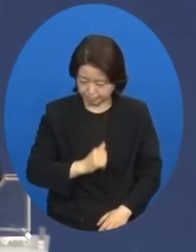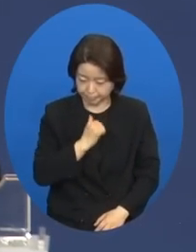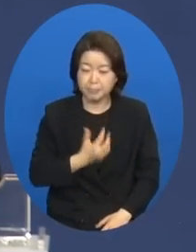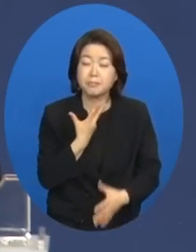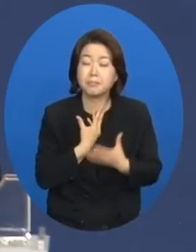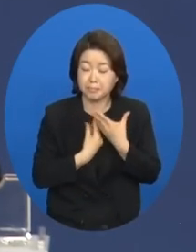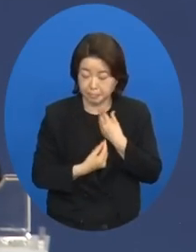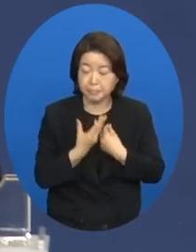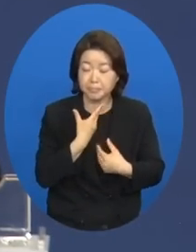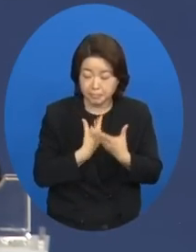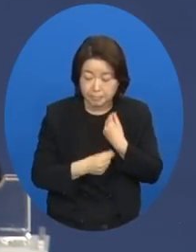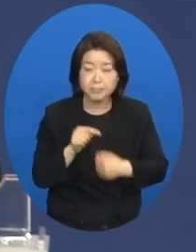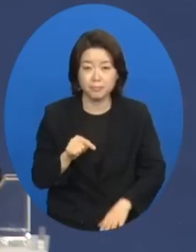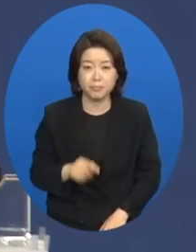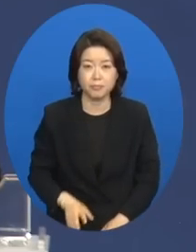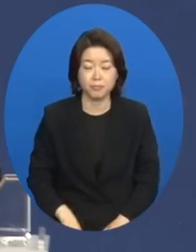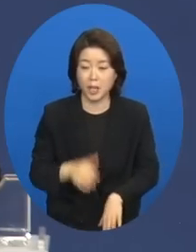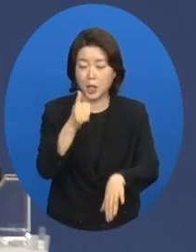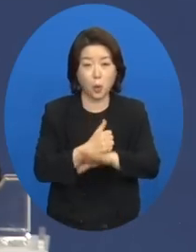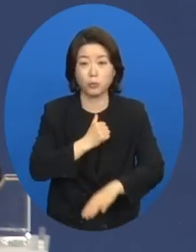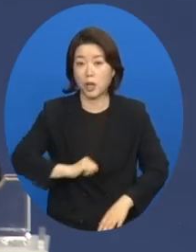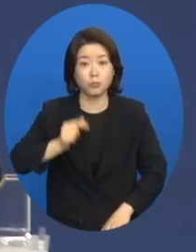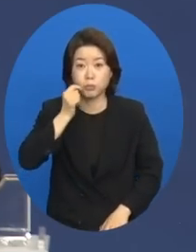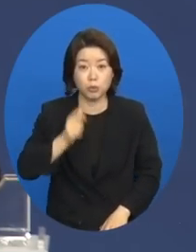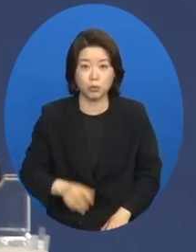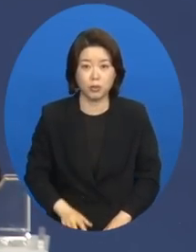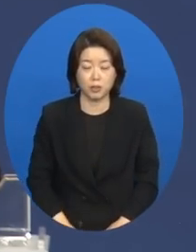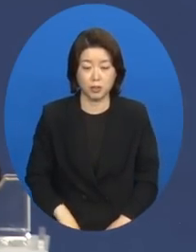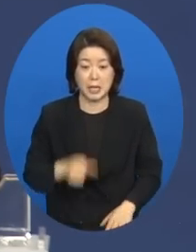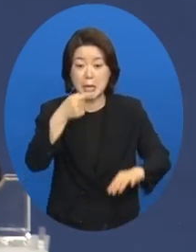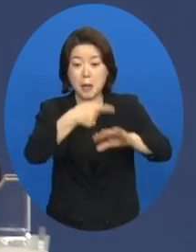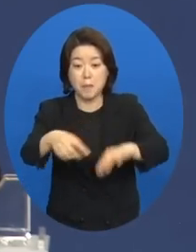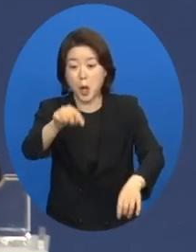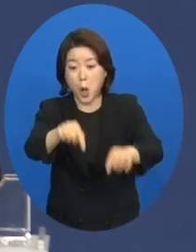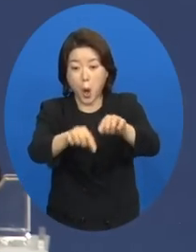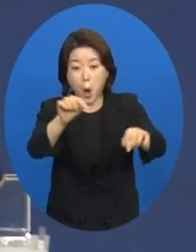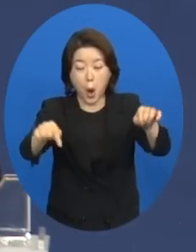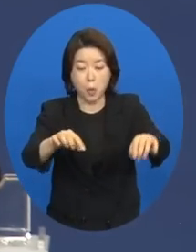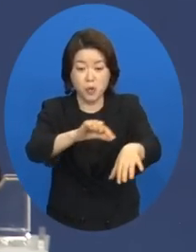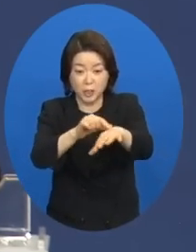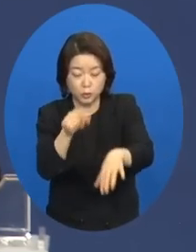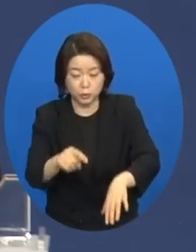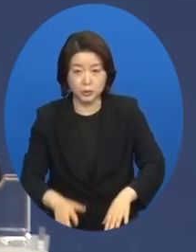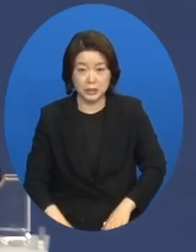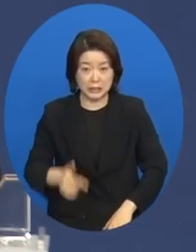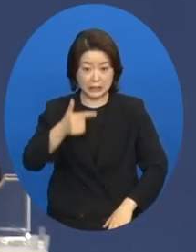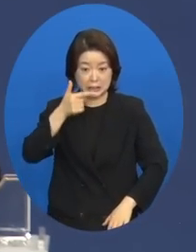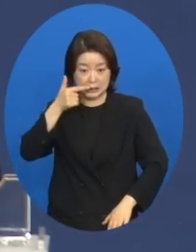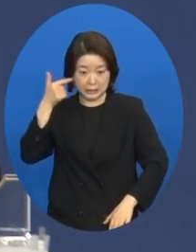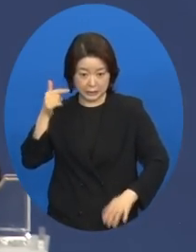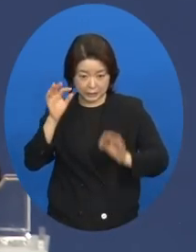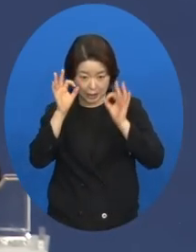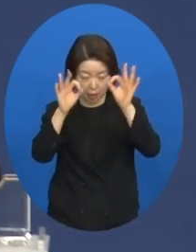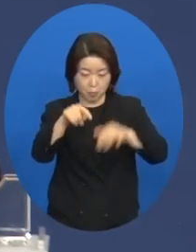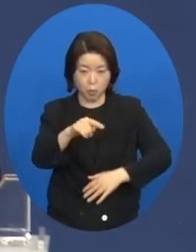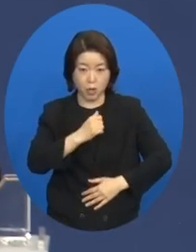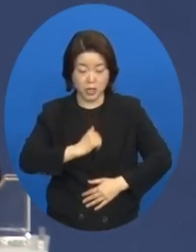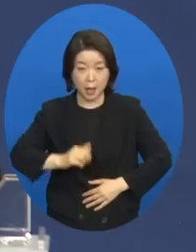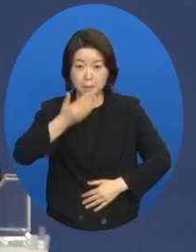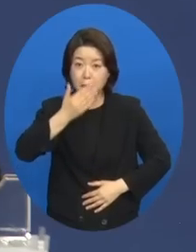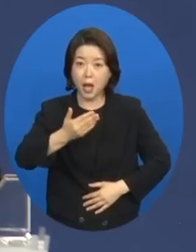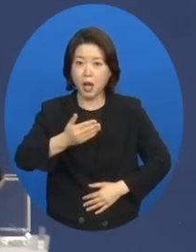꿀꺽꿀꺽 참다가 결국 못 참아요. 피가 뚝뚝 떨어지는 걸 늑대가, 이리가 보고 그걸 견딜 수